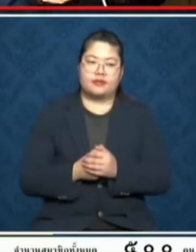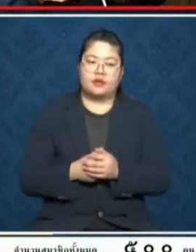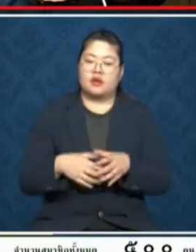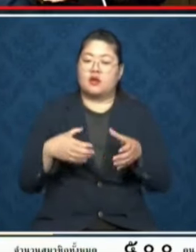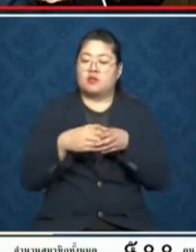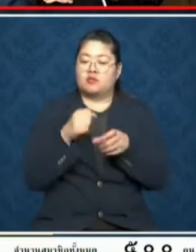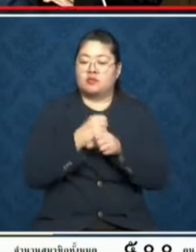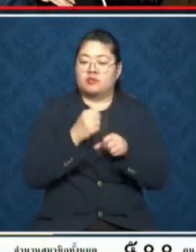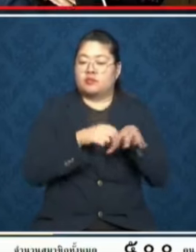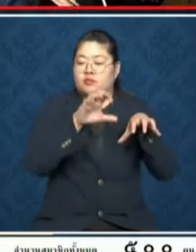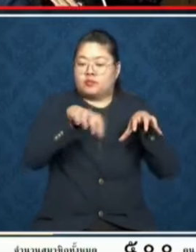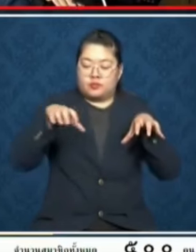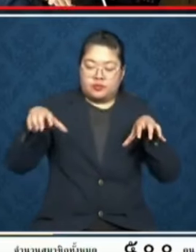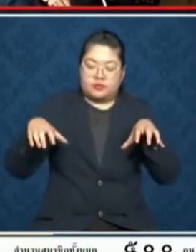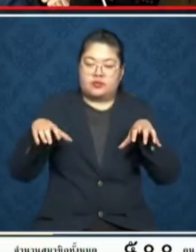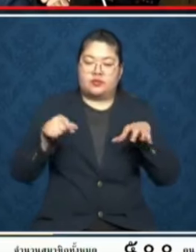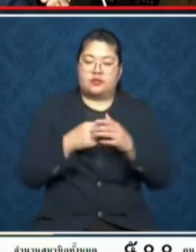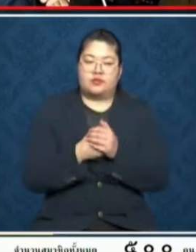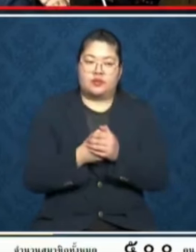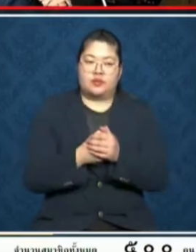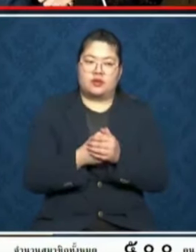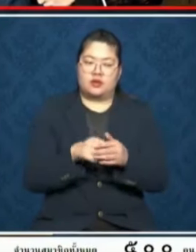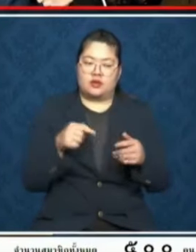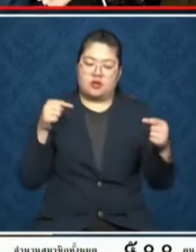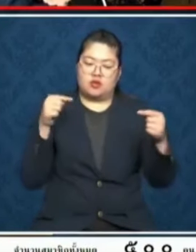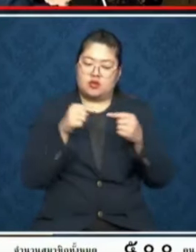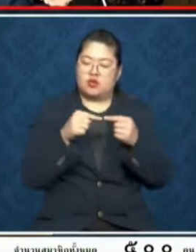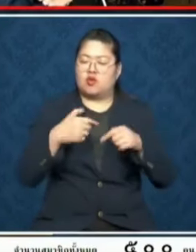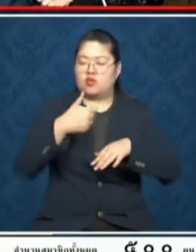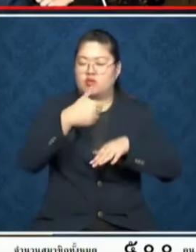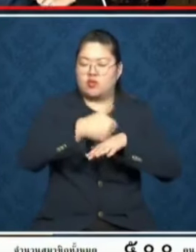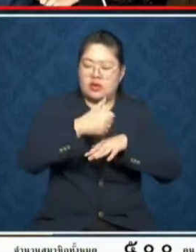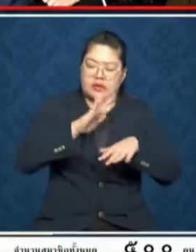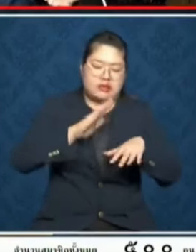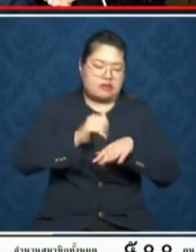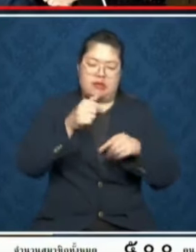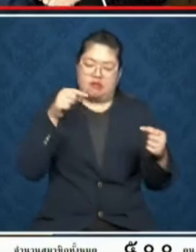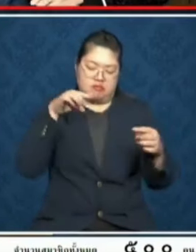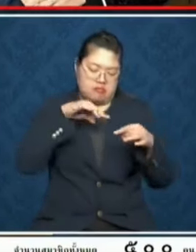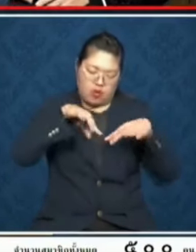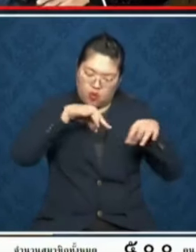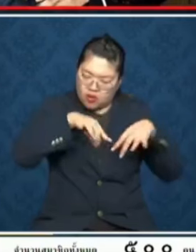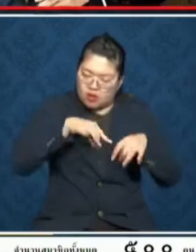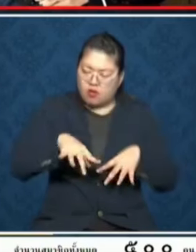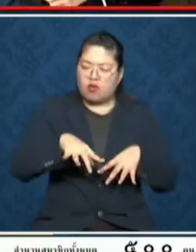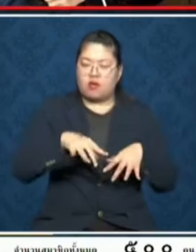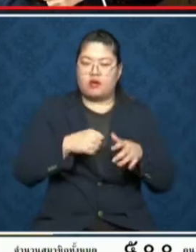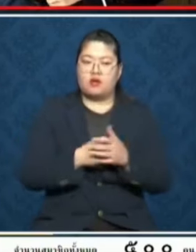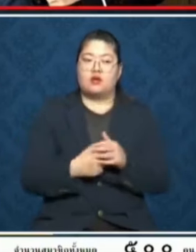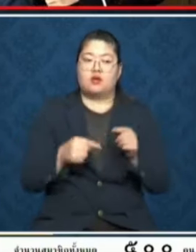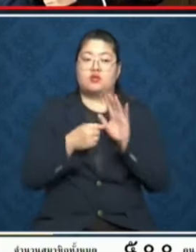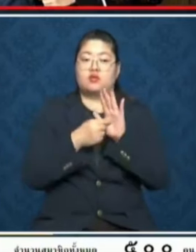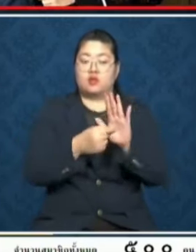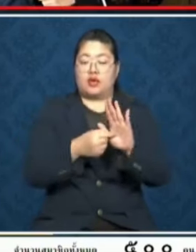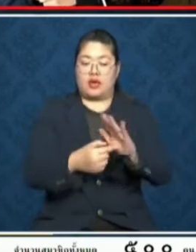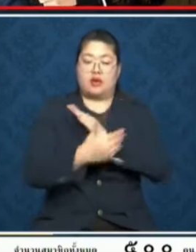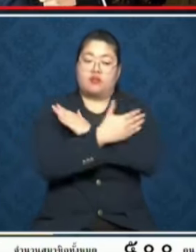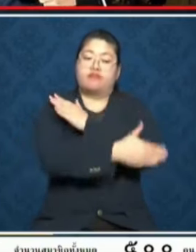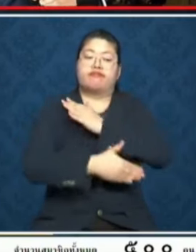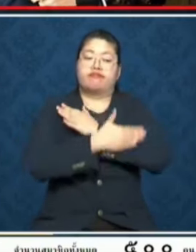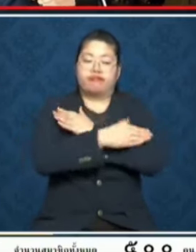แห่งค่ะที่ประกอบกิจการที่ไม่ตรงกับความชำนาญของบุคลากรจากกองทัพเท่าไหร่นักไม่ว่าจะเป็นการรถไฟแห่งประเทศไทย